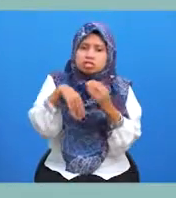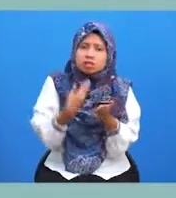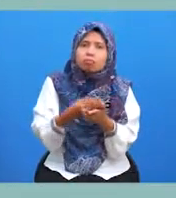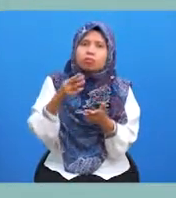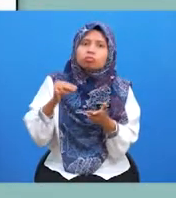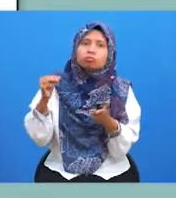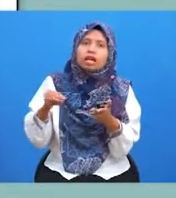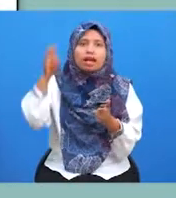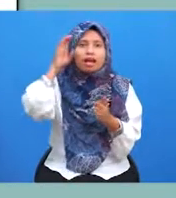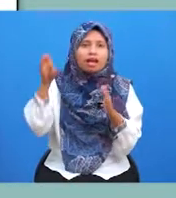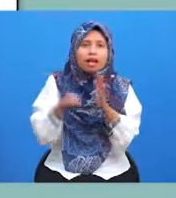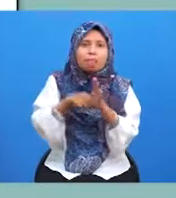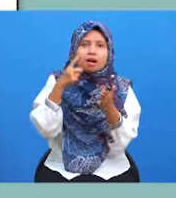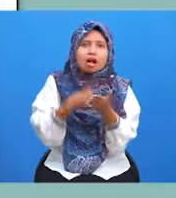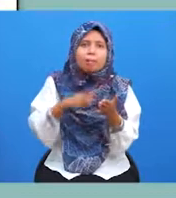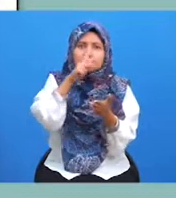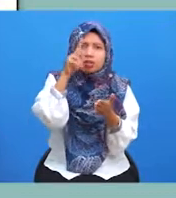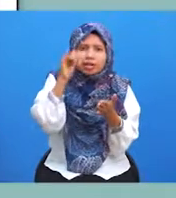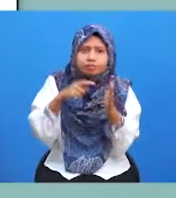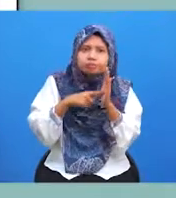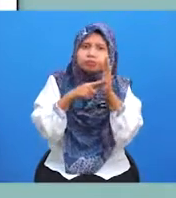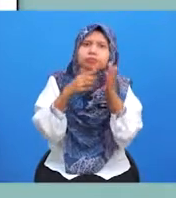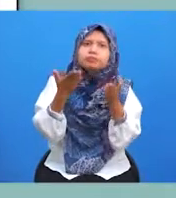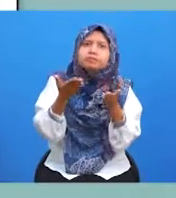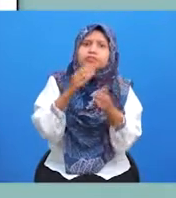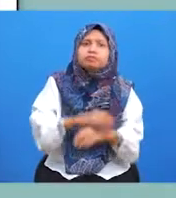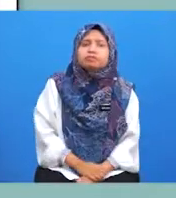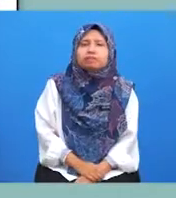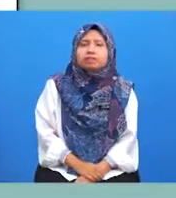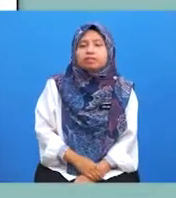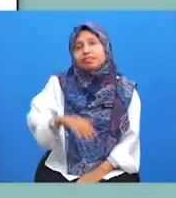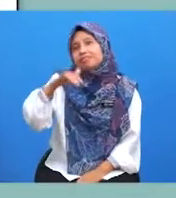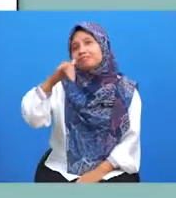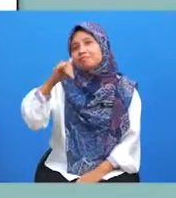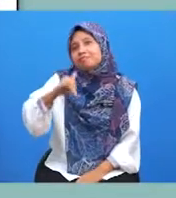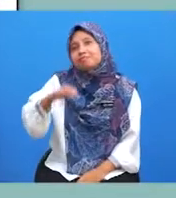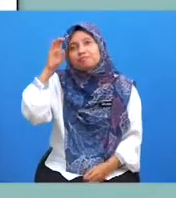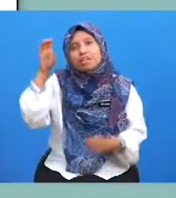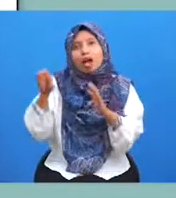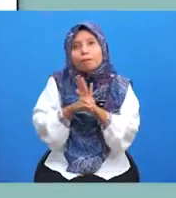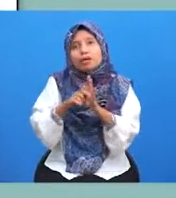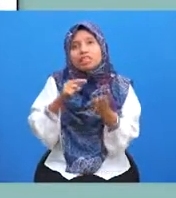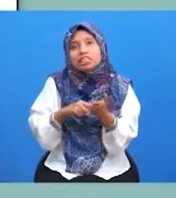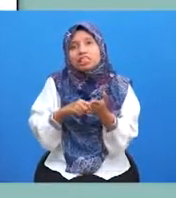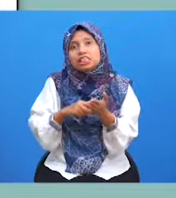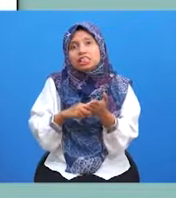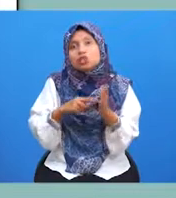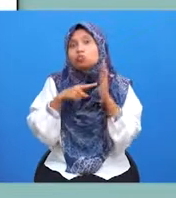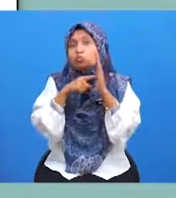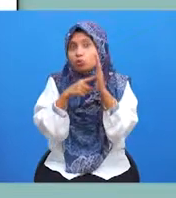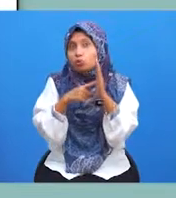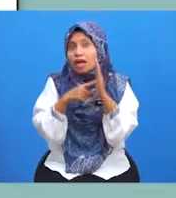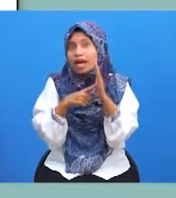murid gambar apakah yang ditunjukkan ini? Ya, gambar ini